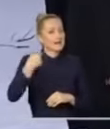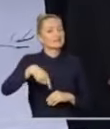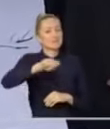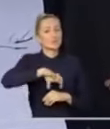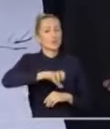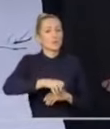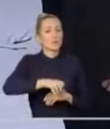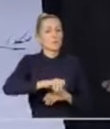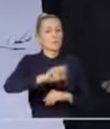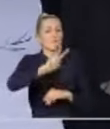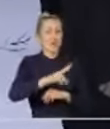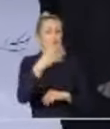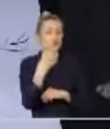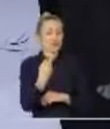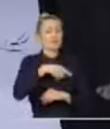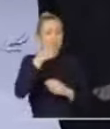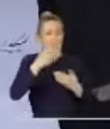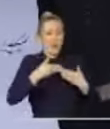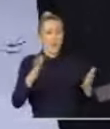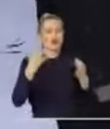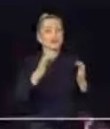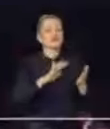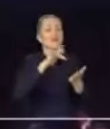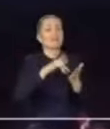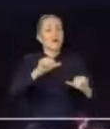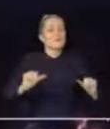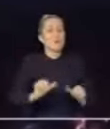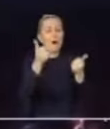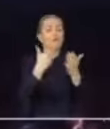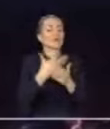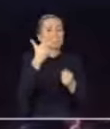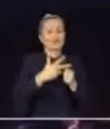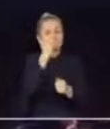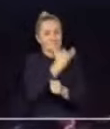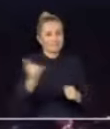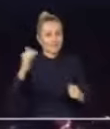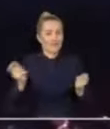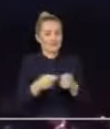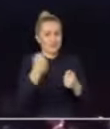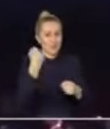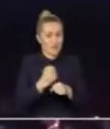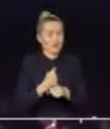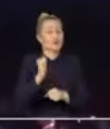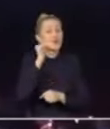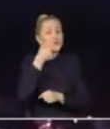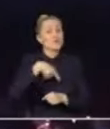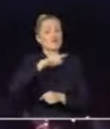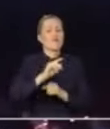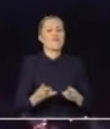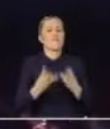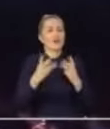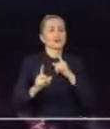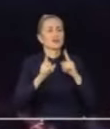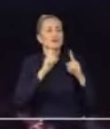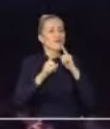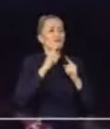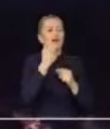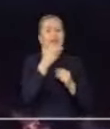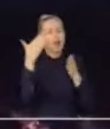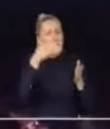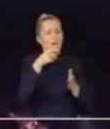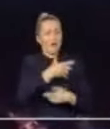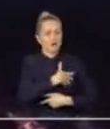Czwórki odsłonili dziś na Mierzei Helskiej pomnik z okazji 30-lecia współpracy. Jutro przed nimi ważne rozmowy gospodarcze.